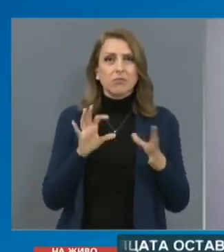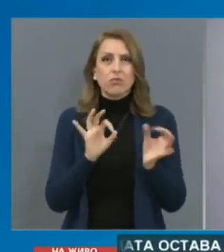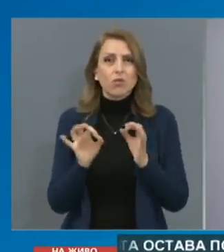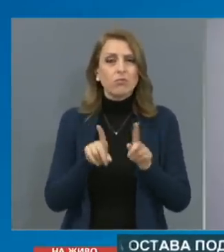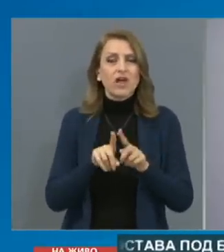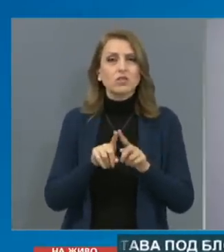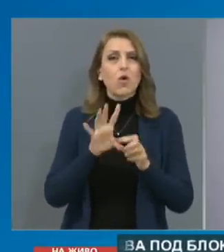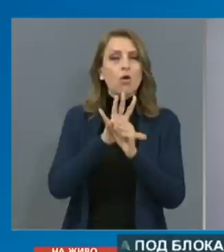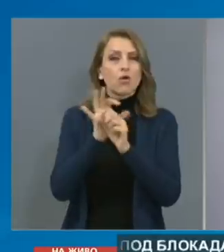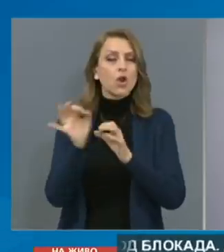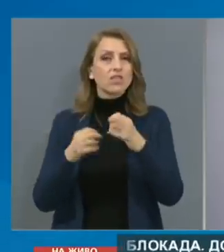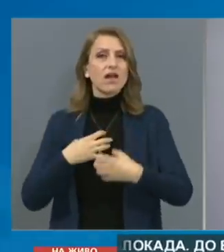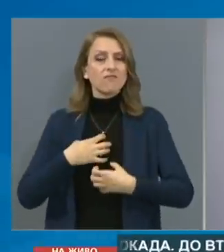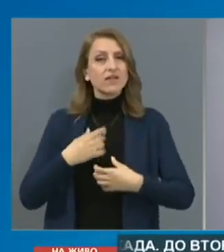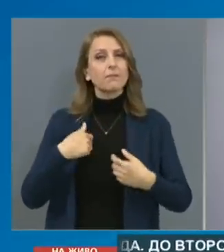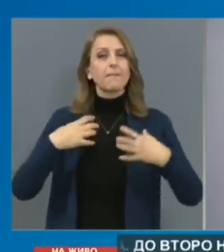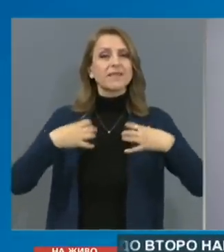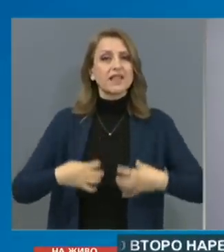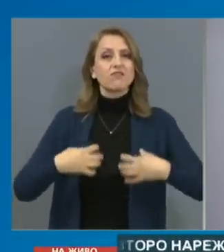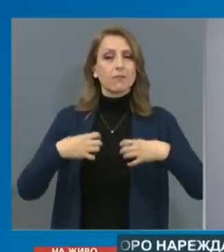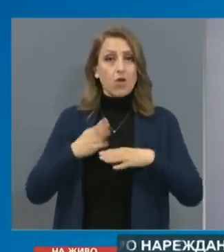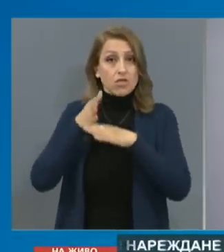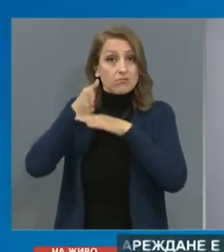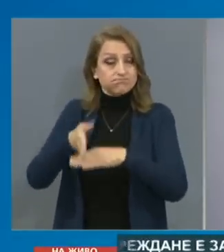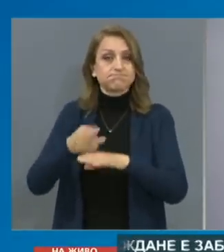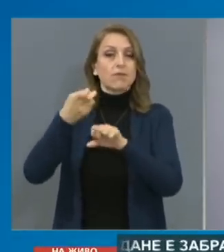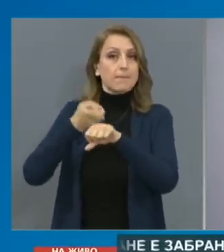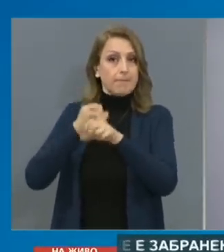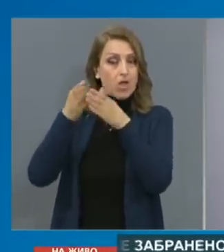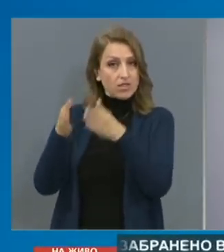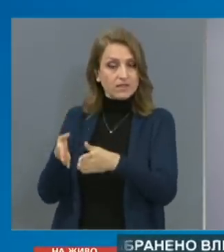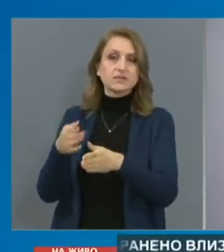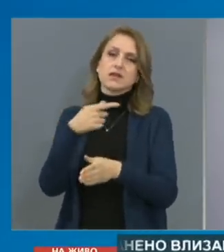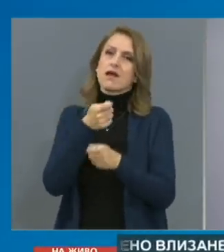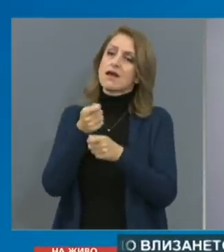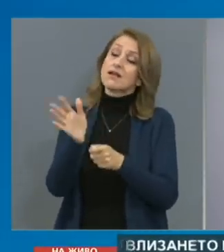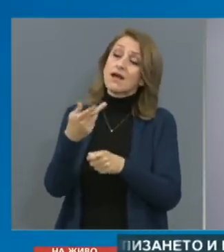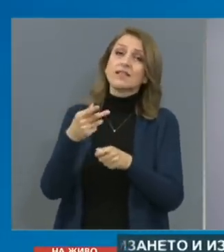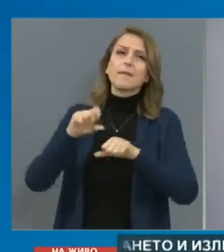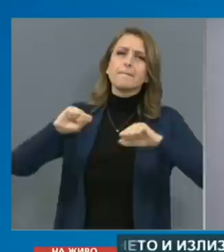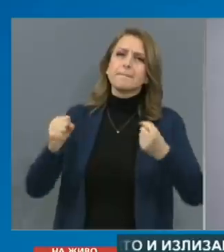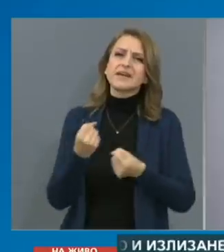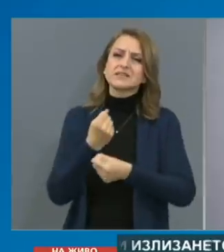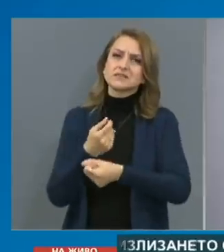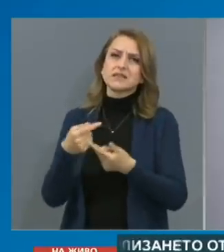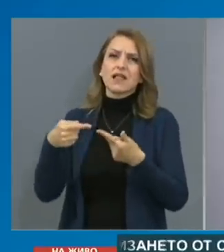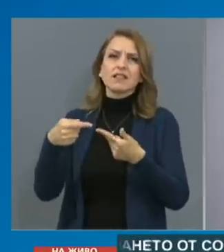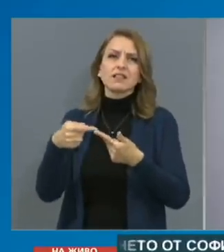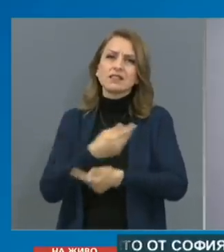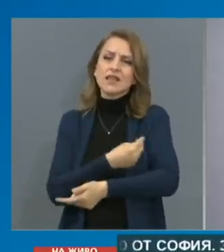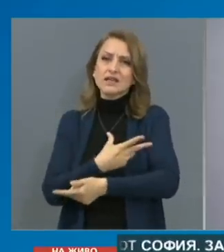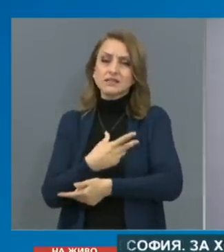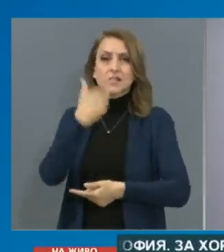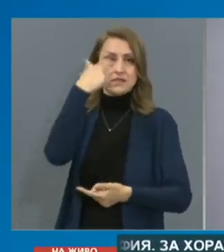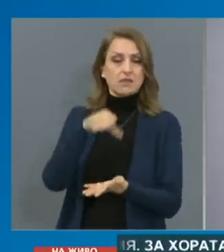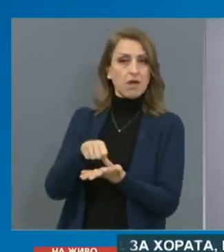коронавирус, е настанена в болницата с пневмония. Накара ли се да си направи бърз тест, като си го е платила сама? Оказва